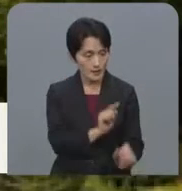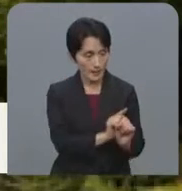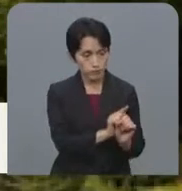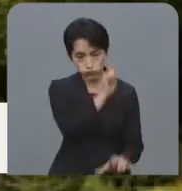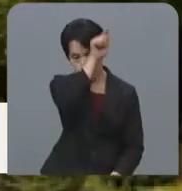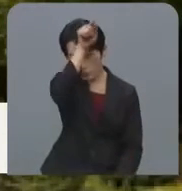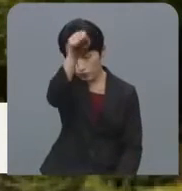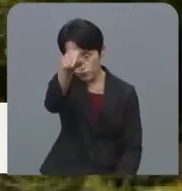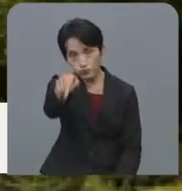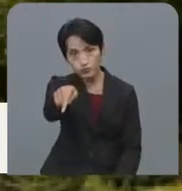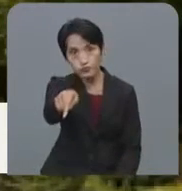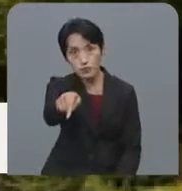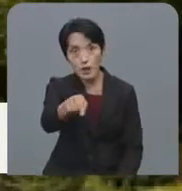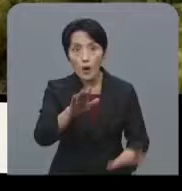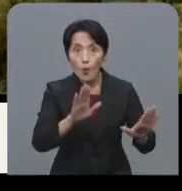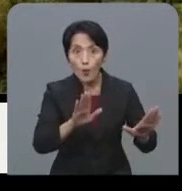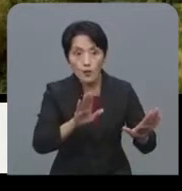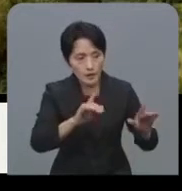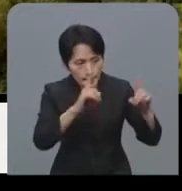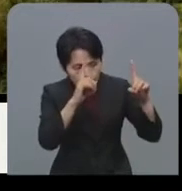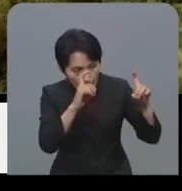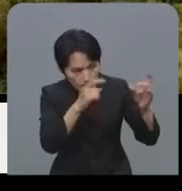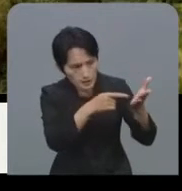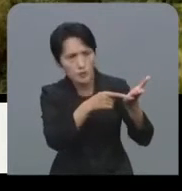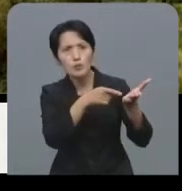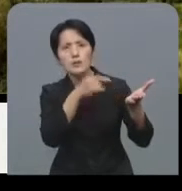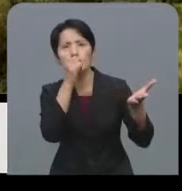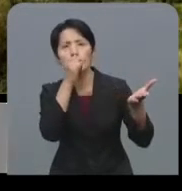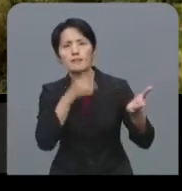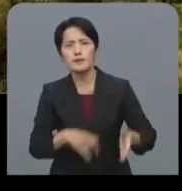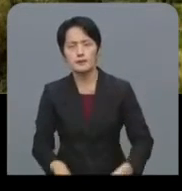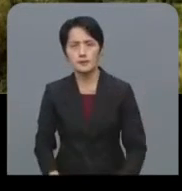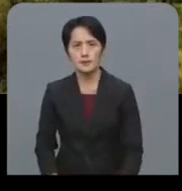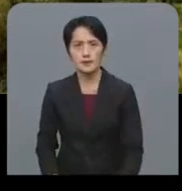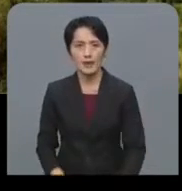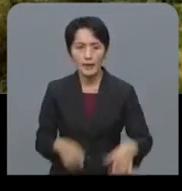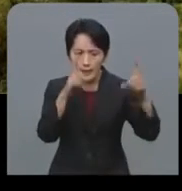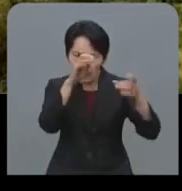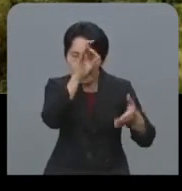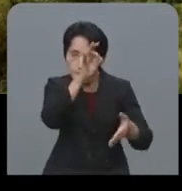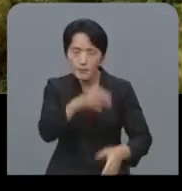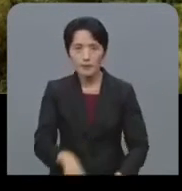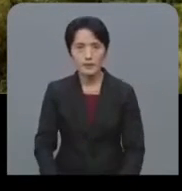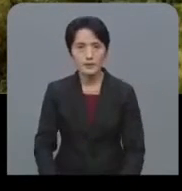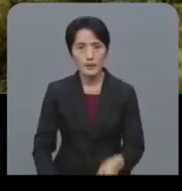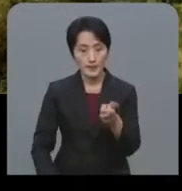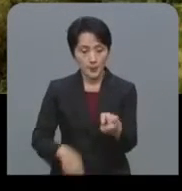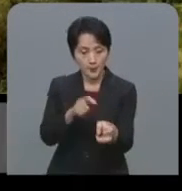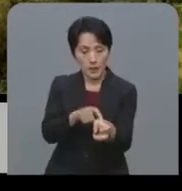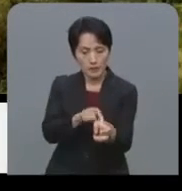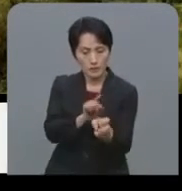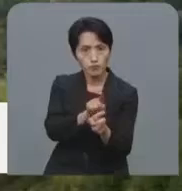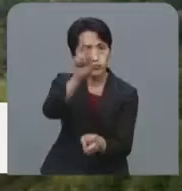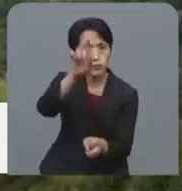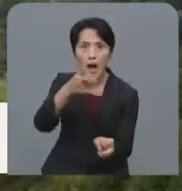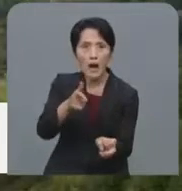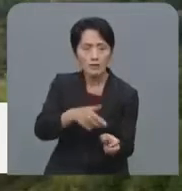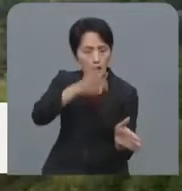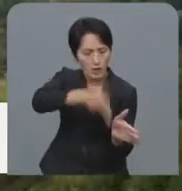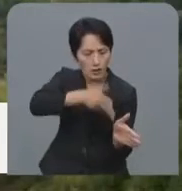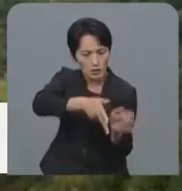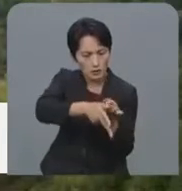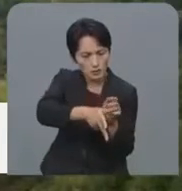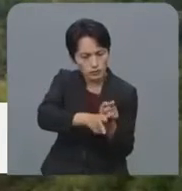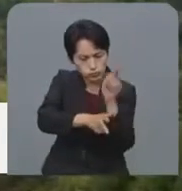择某一时机进行挑衅，而是为了贯彻劳动党全国代表大会的决定，履行国防科学发